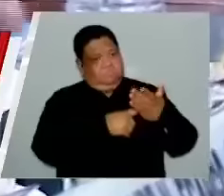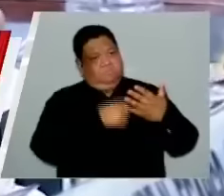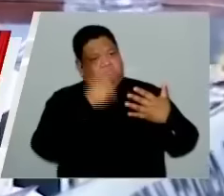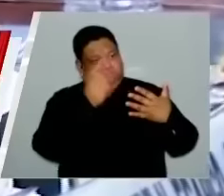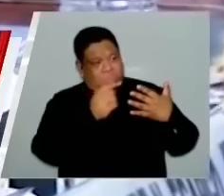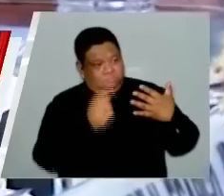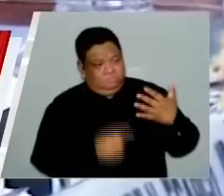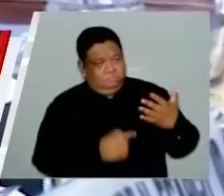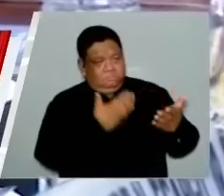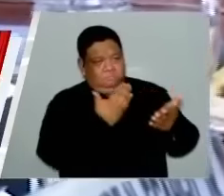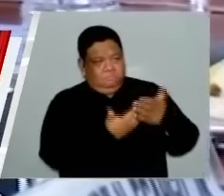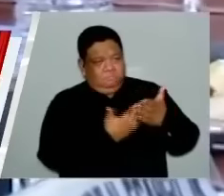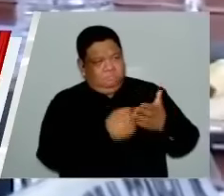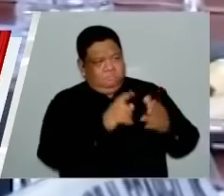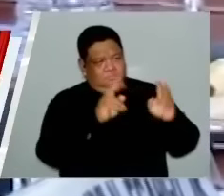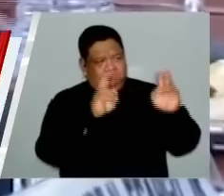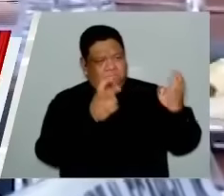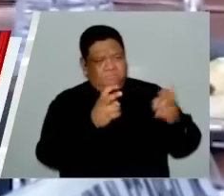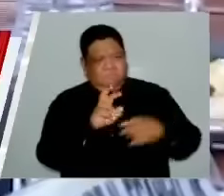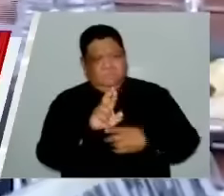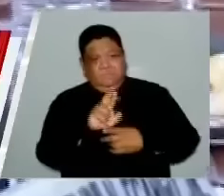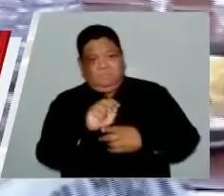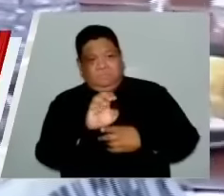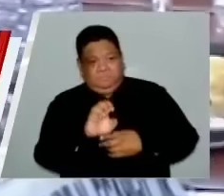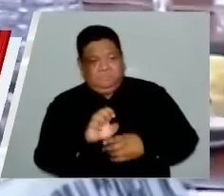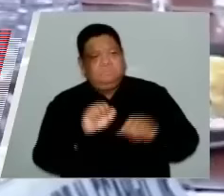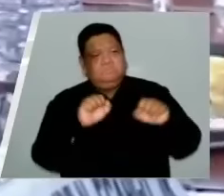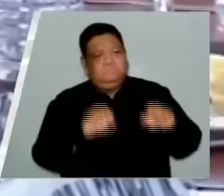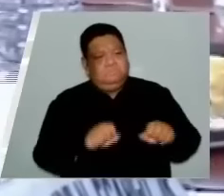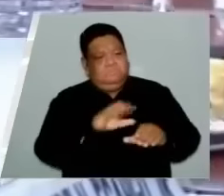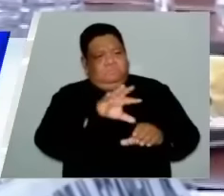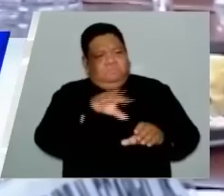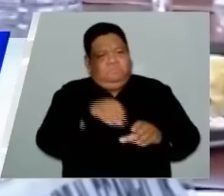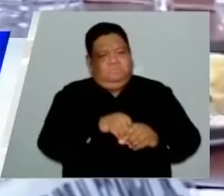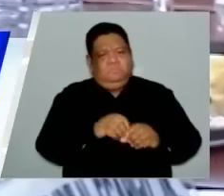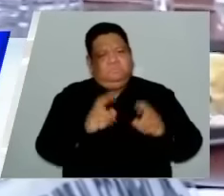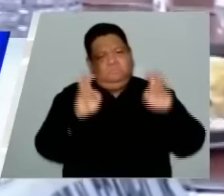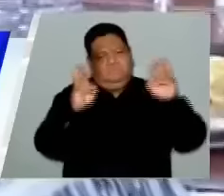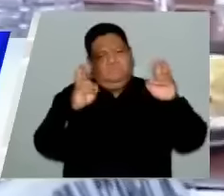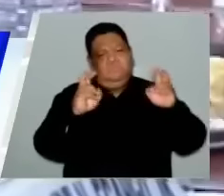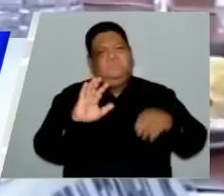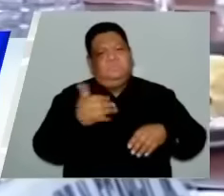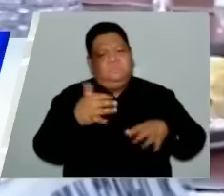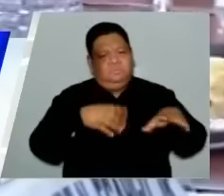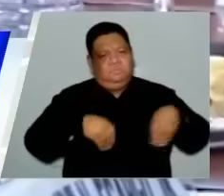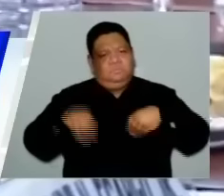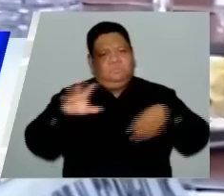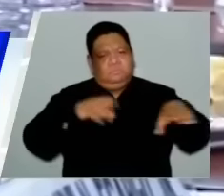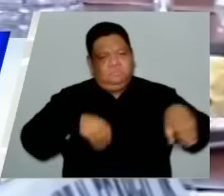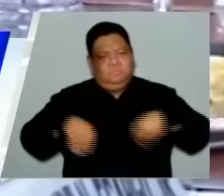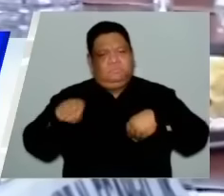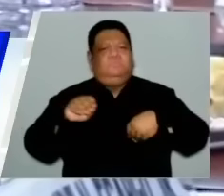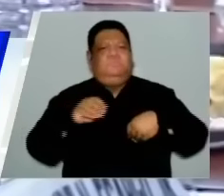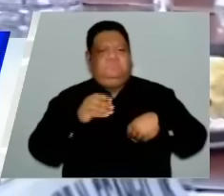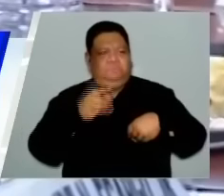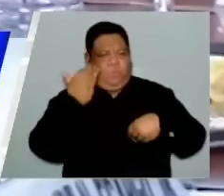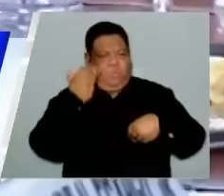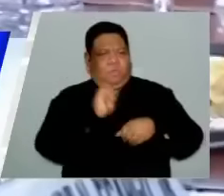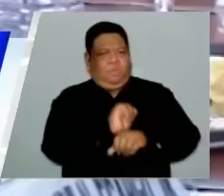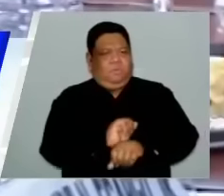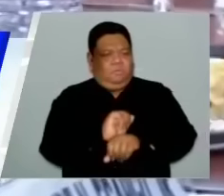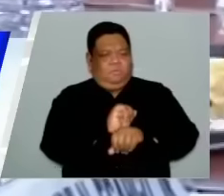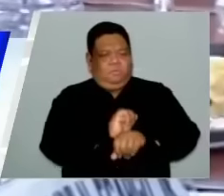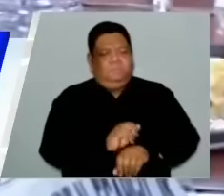Alias Rene, maaari po siyang pumasok sa definition ng trafficking in persons under sa law natin, and it may be considered